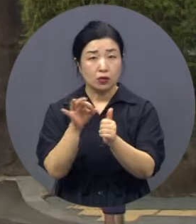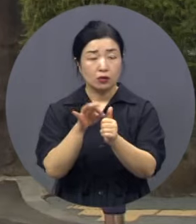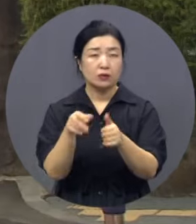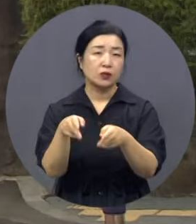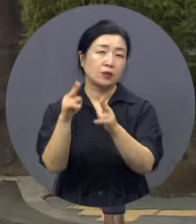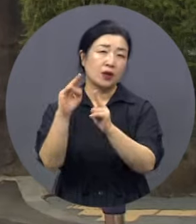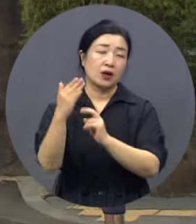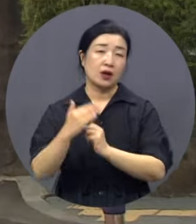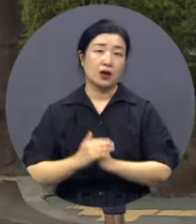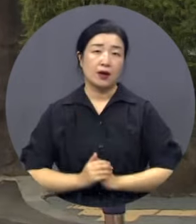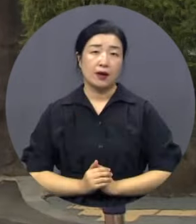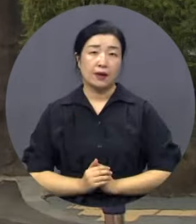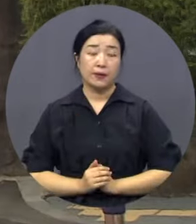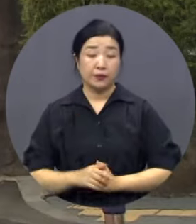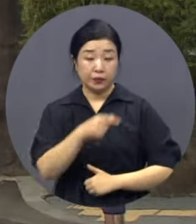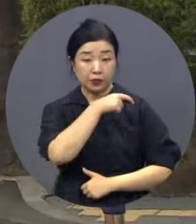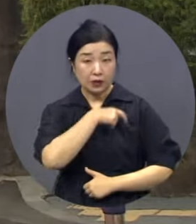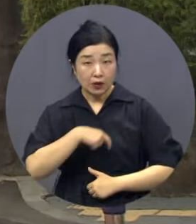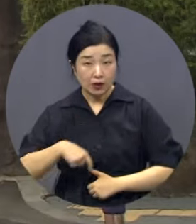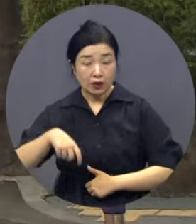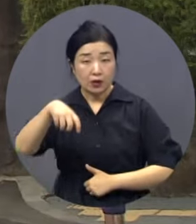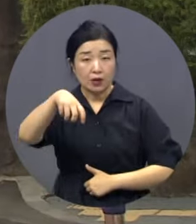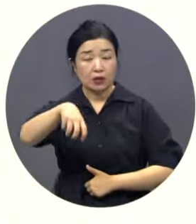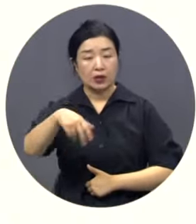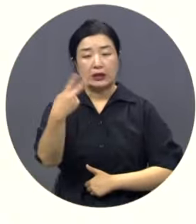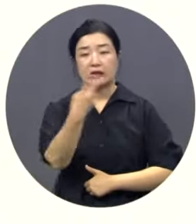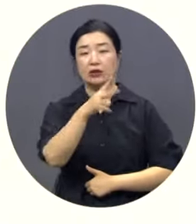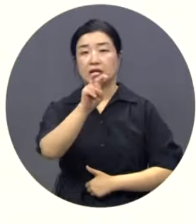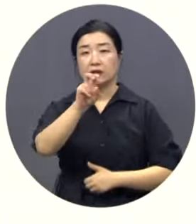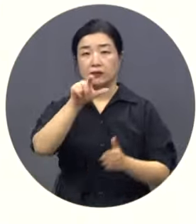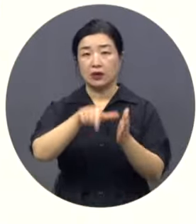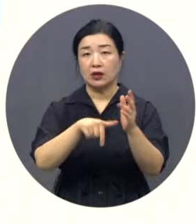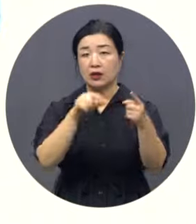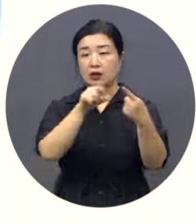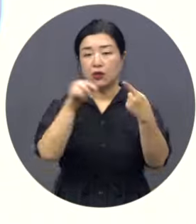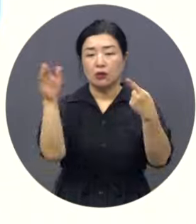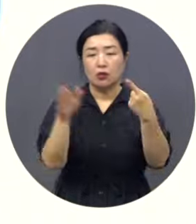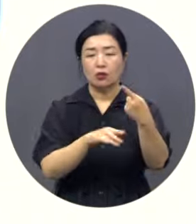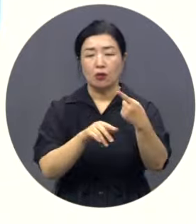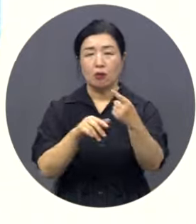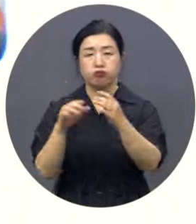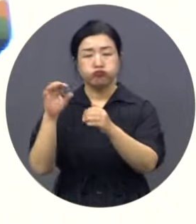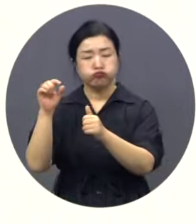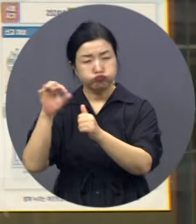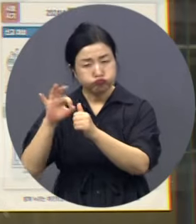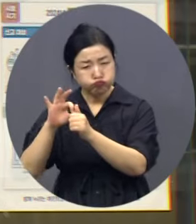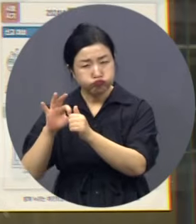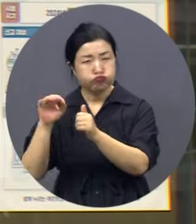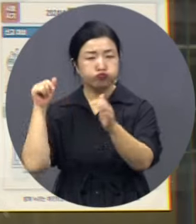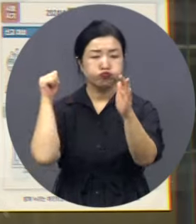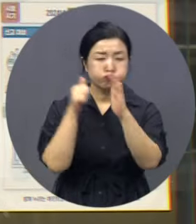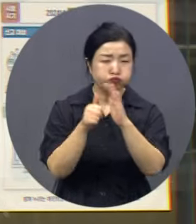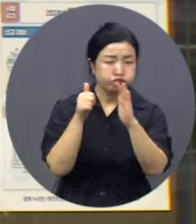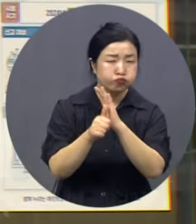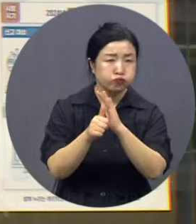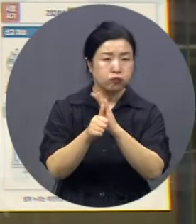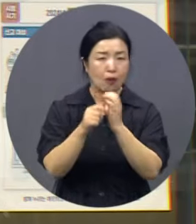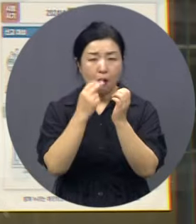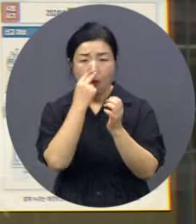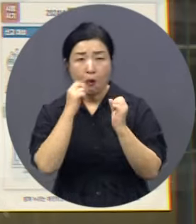중단됐습니다 주민센터에서도 지난 2020년 1월부 부터 10여 차례 방문했지만 생존 여보를 확인할